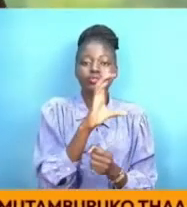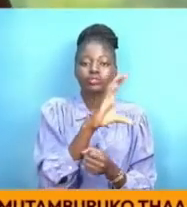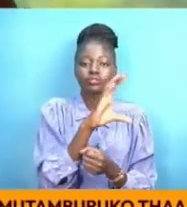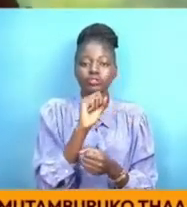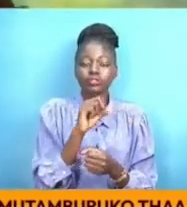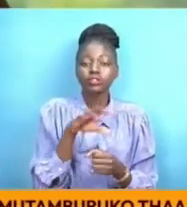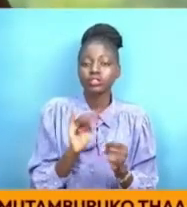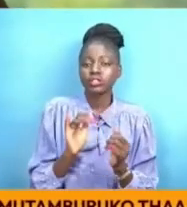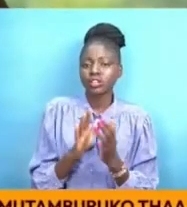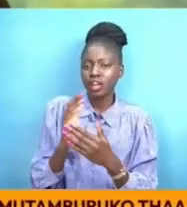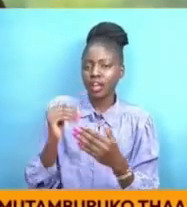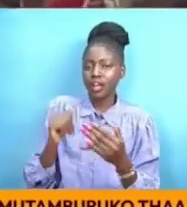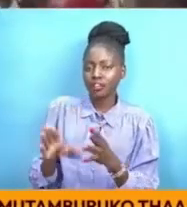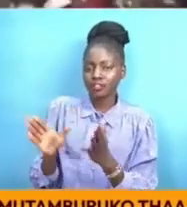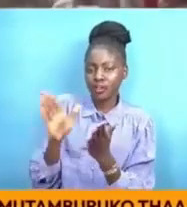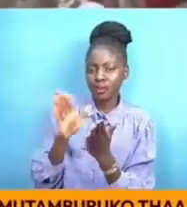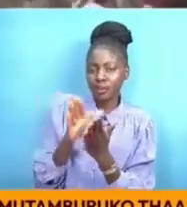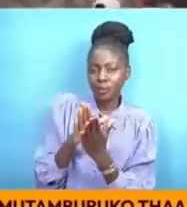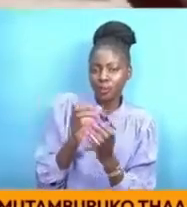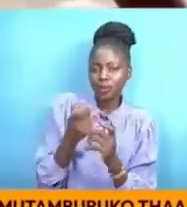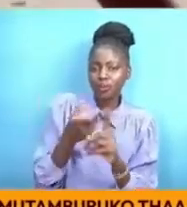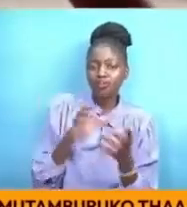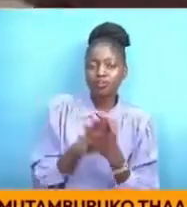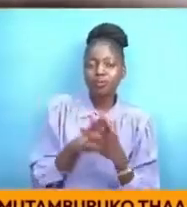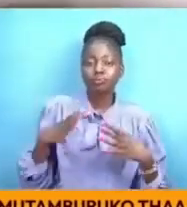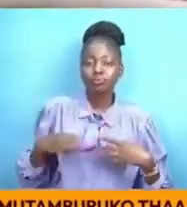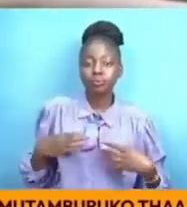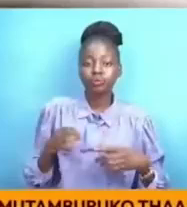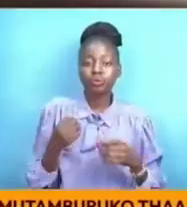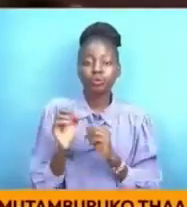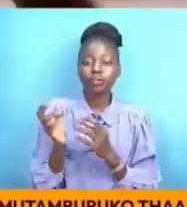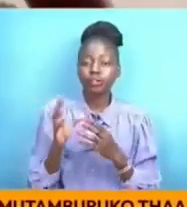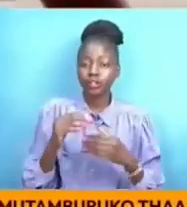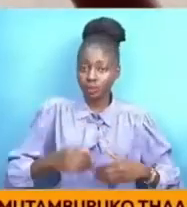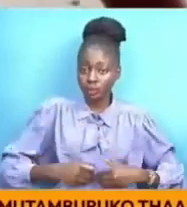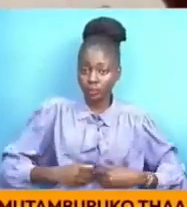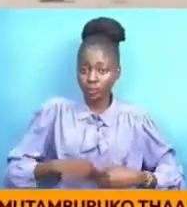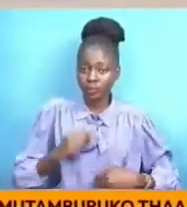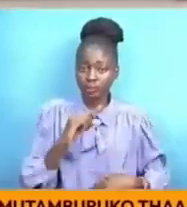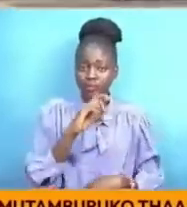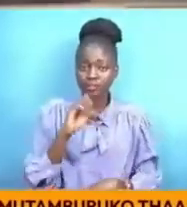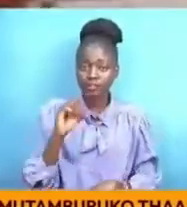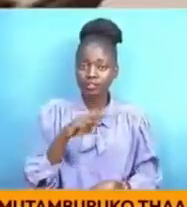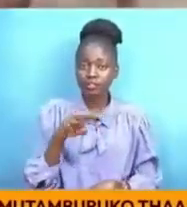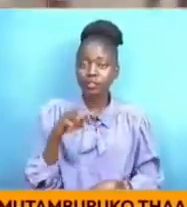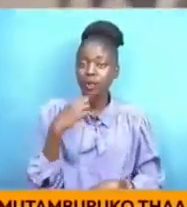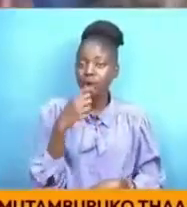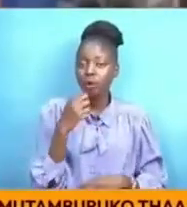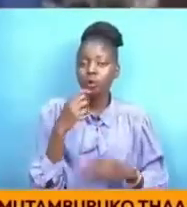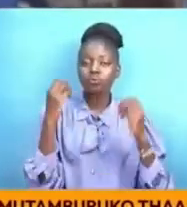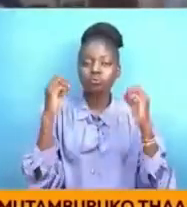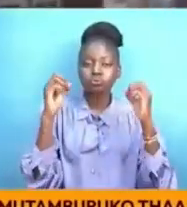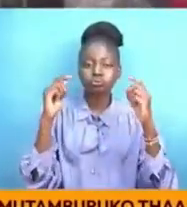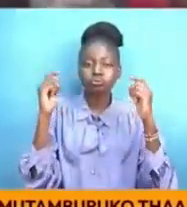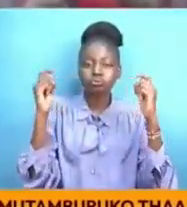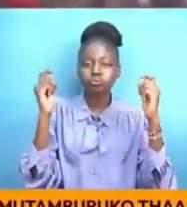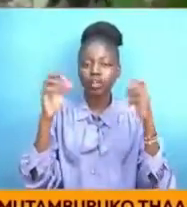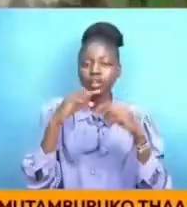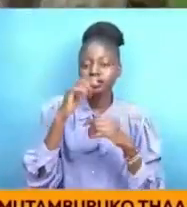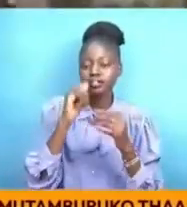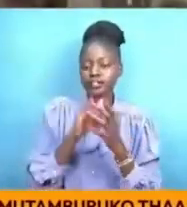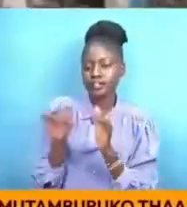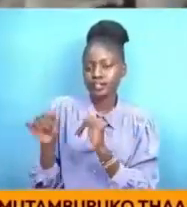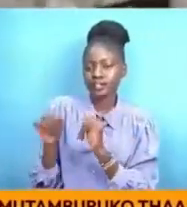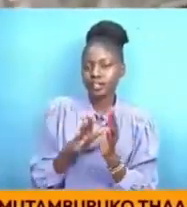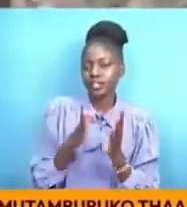mamĩnĩsta thutha wa thinĩkĩrĩrio kuma kũrĩ mũingĩ na makĩria mbeũ njĩthĩ Gen Z arĩa makorirwo makĩrũrũngana makĩmenereria makinya mamwe